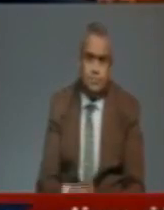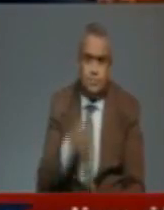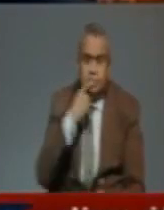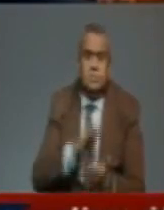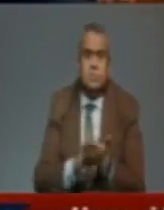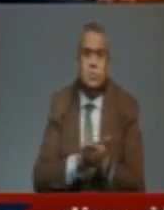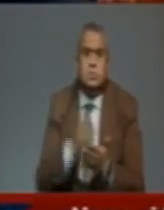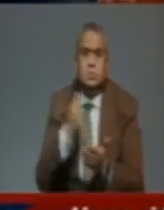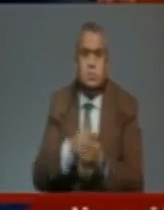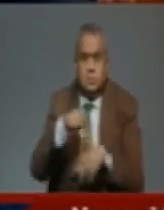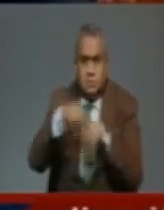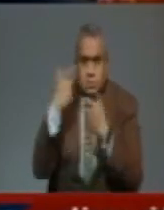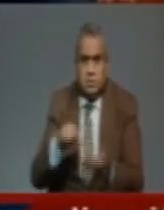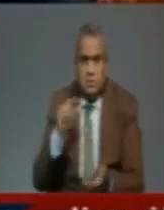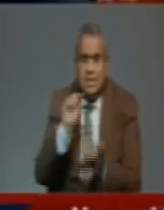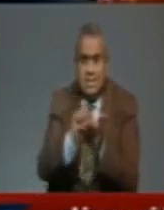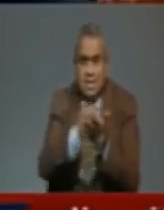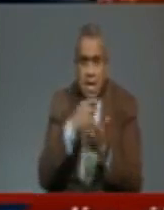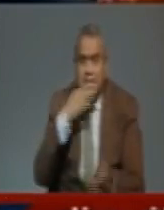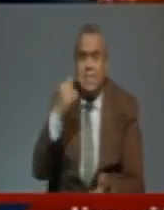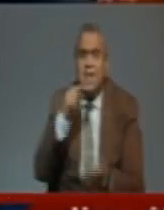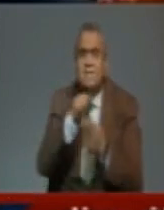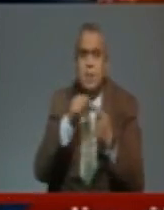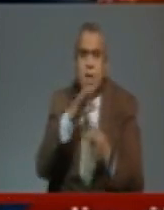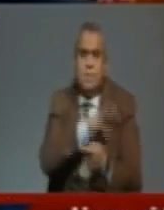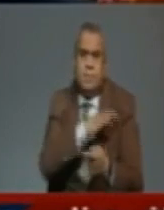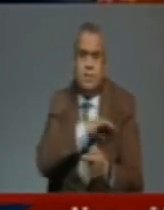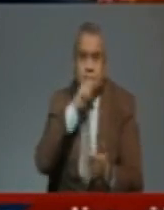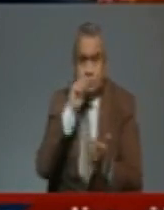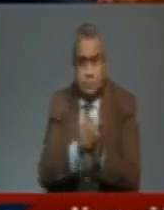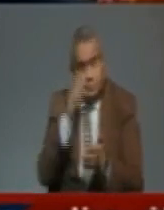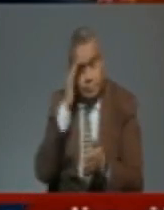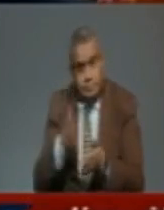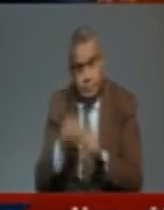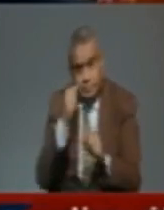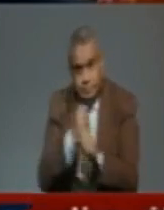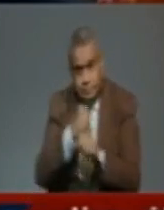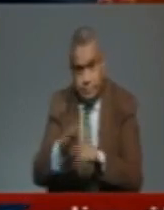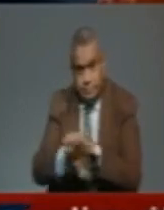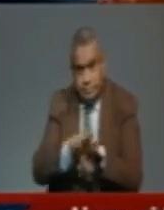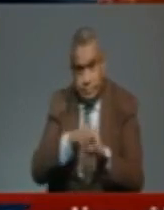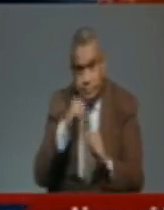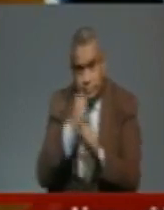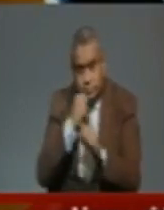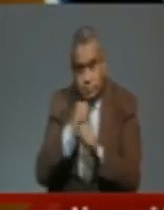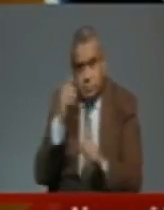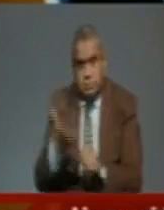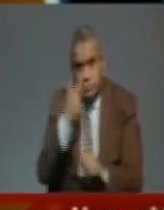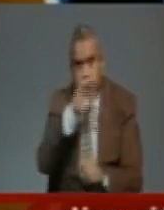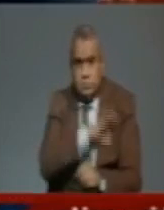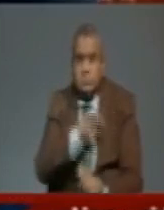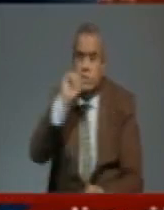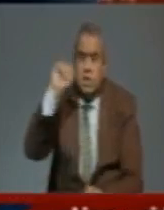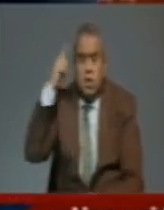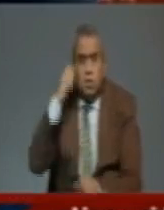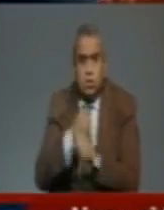دول تانية بتاخد 30% من الكلام دوت، وده حقها، اللي اشتغل يا كامل ياخد ياخد، واللي ما